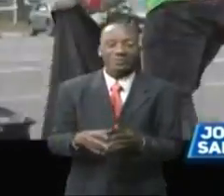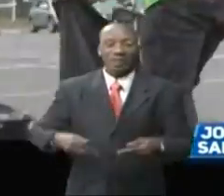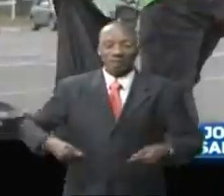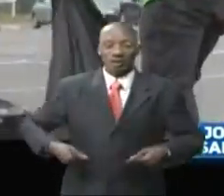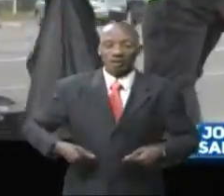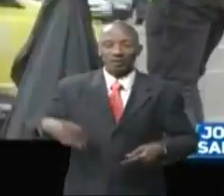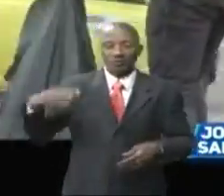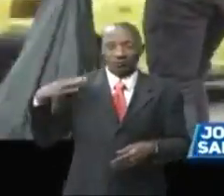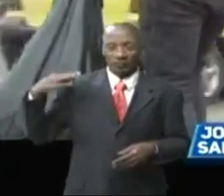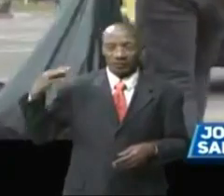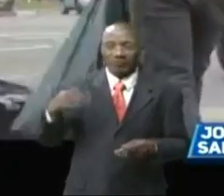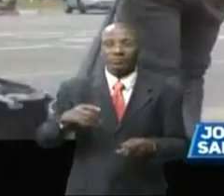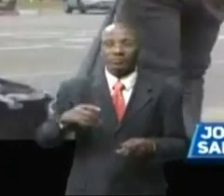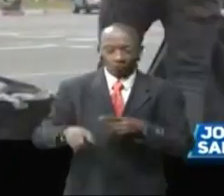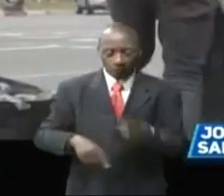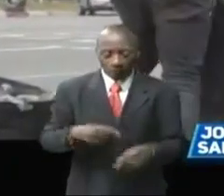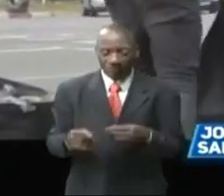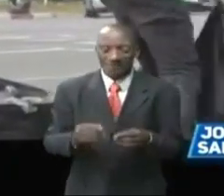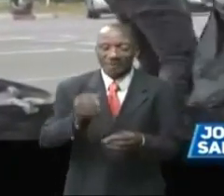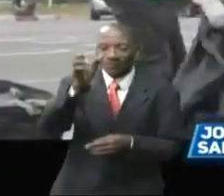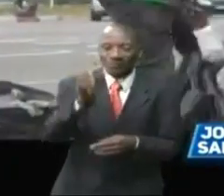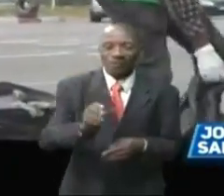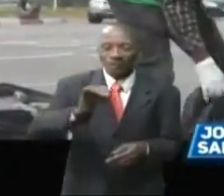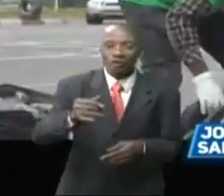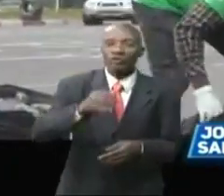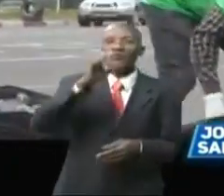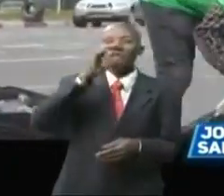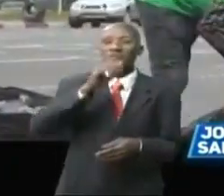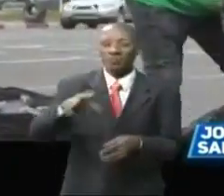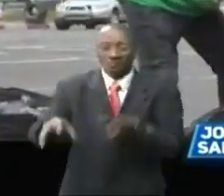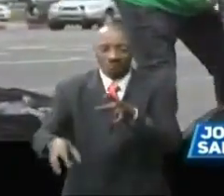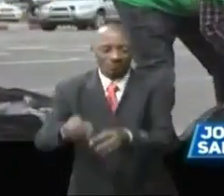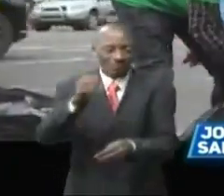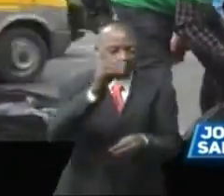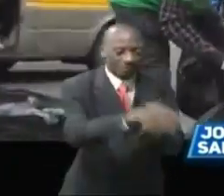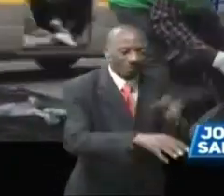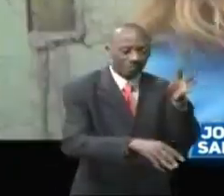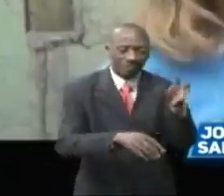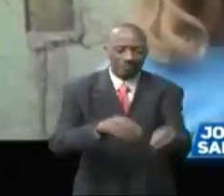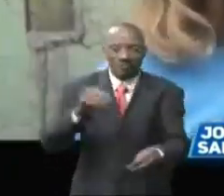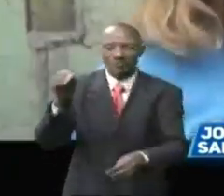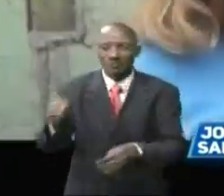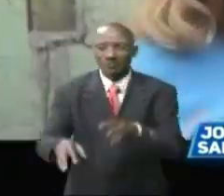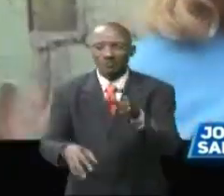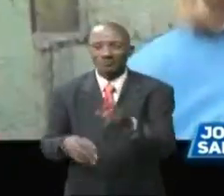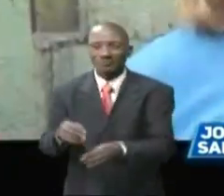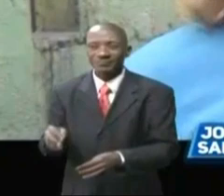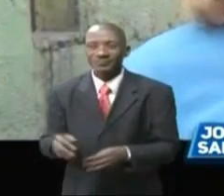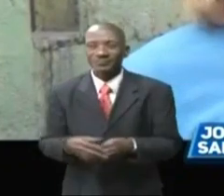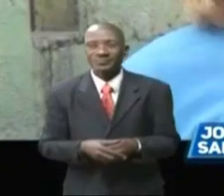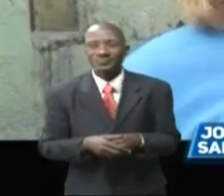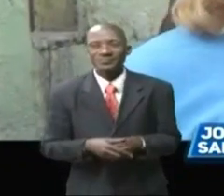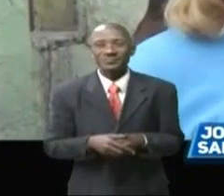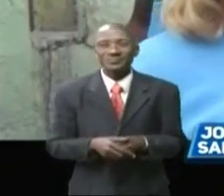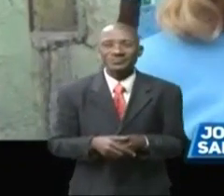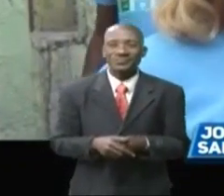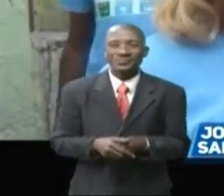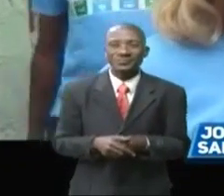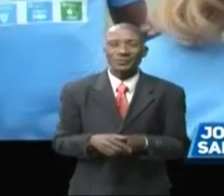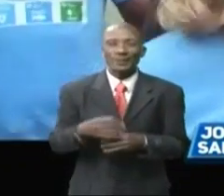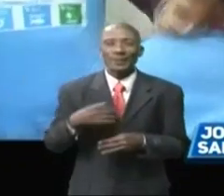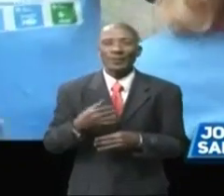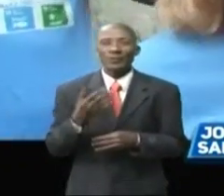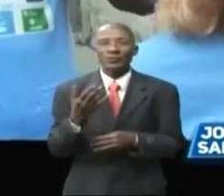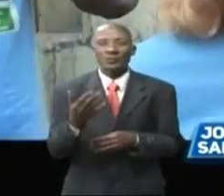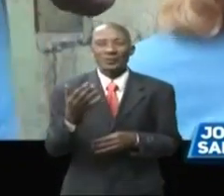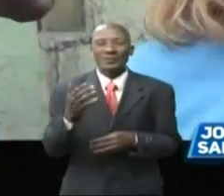Kintoko, les recycleurs par excellence à la place Gare Centrale. Je suis vraiment très très fière des Quinois, surtout les jeunes Quinois qui sont à